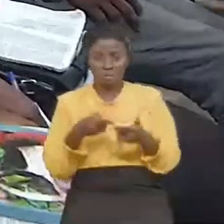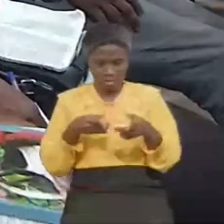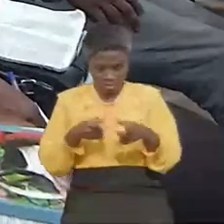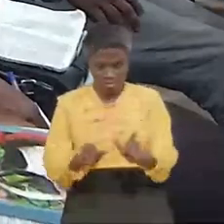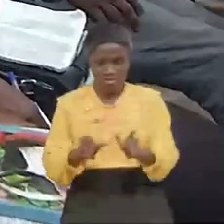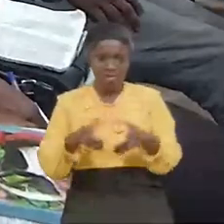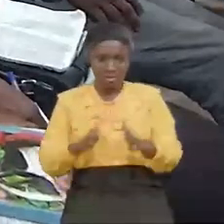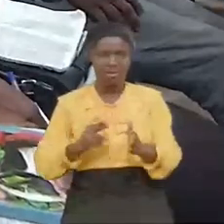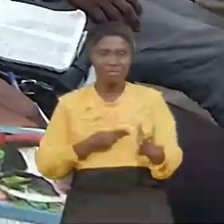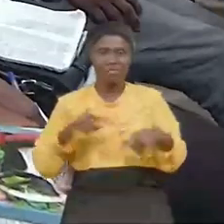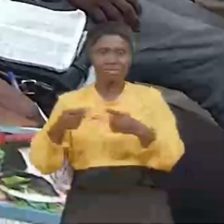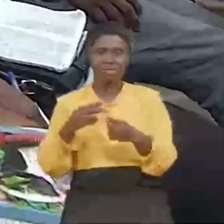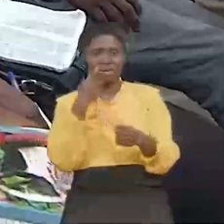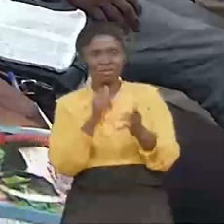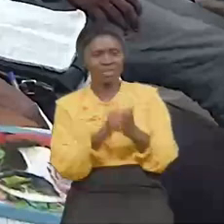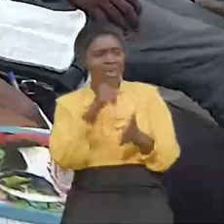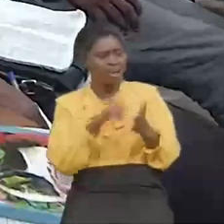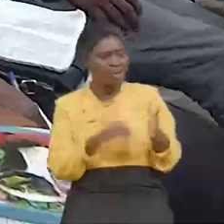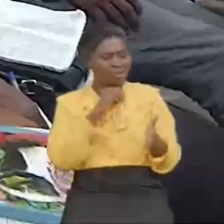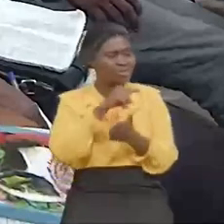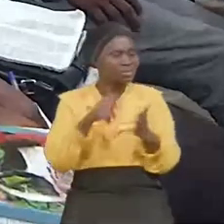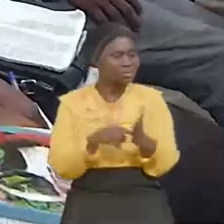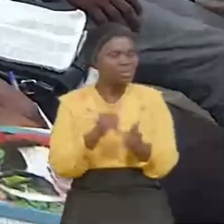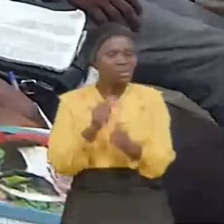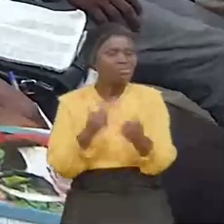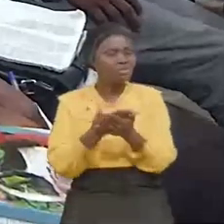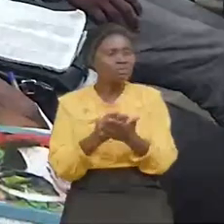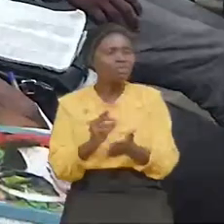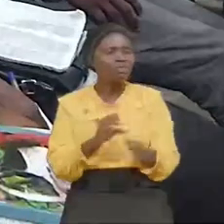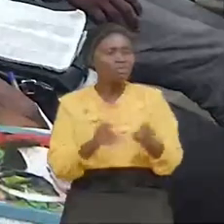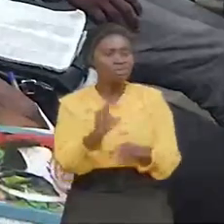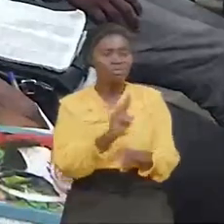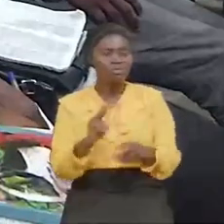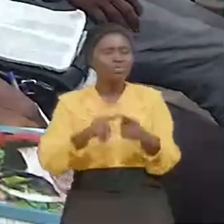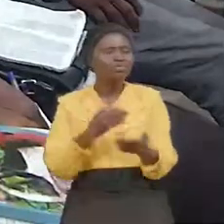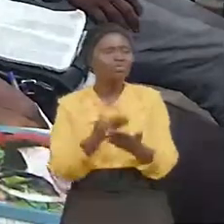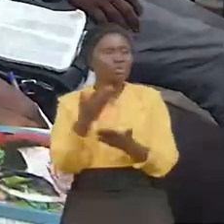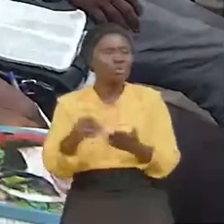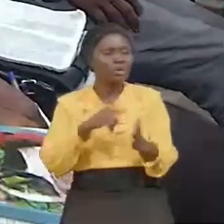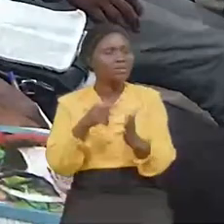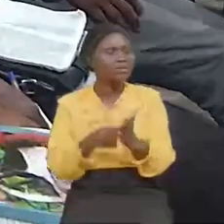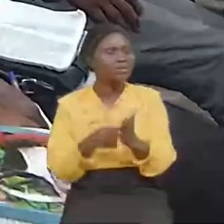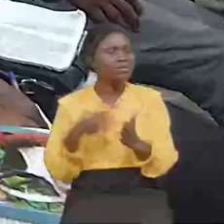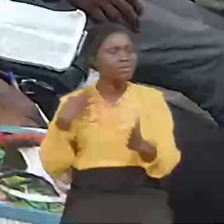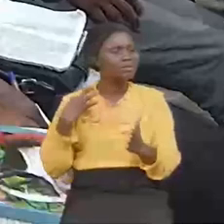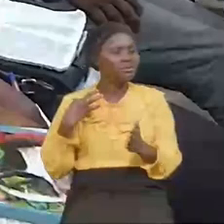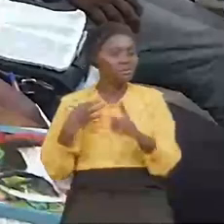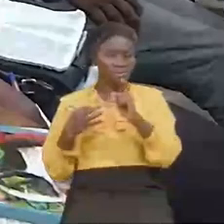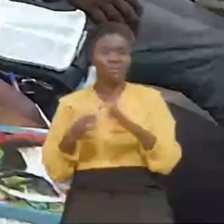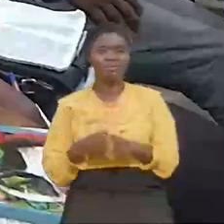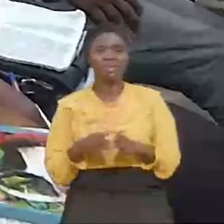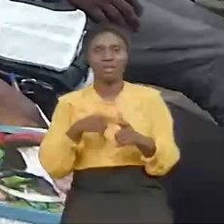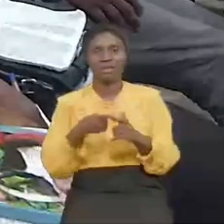que tu as eu ça? L'argent de qui tu as dépensé pour acheter ceci? Et elle dit, parce que